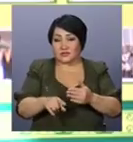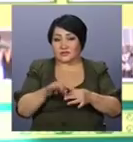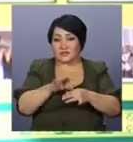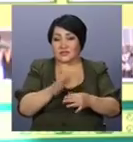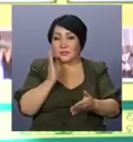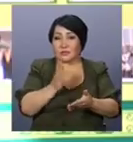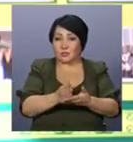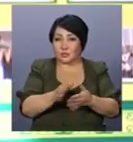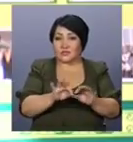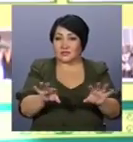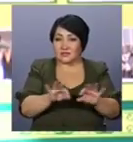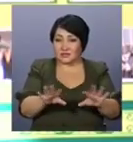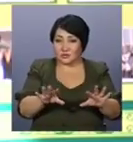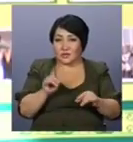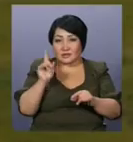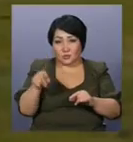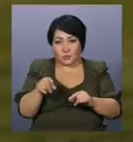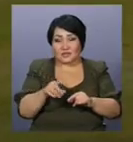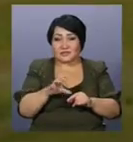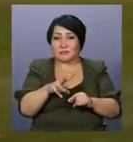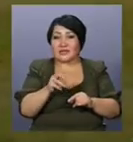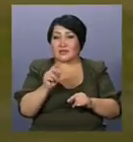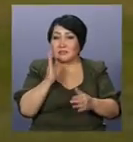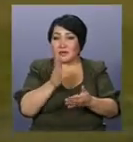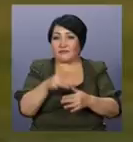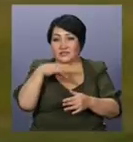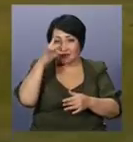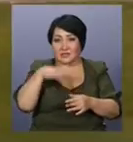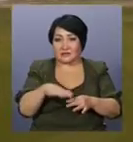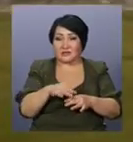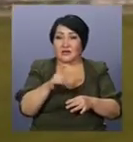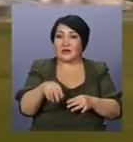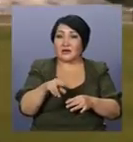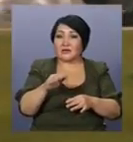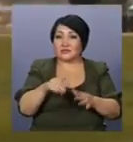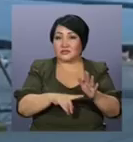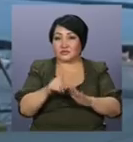то есть с Мекки, с Медины, прямо в Казахстан. Хадж начнется